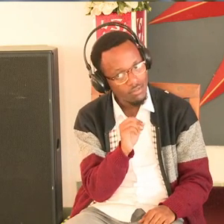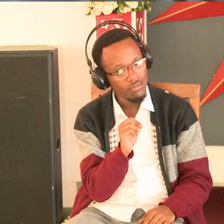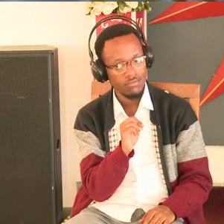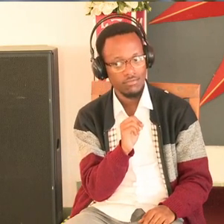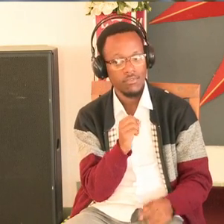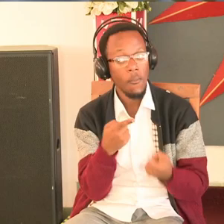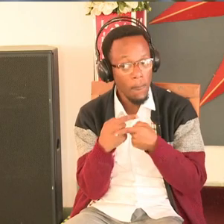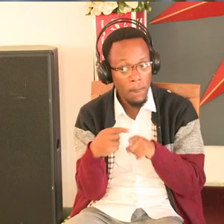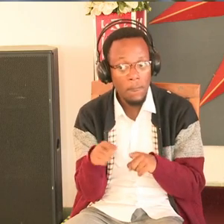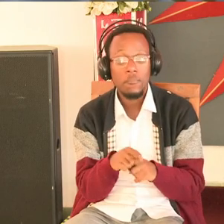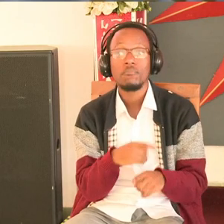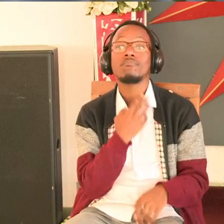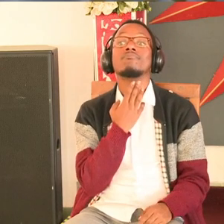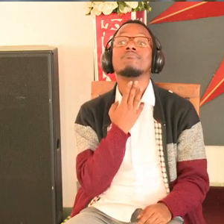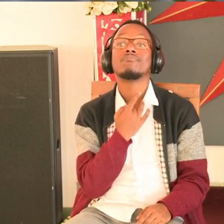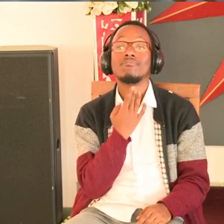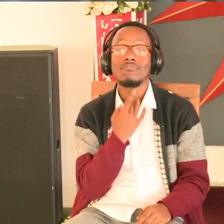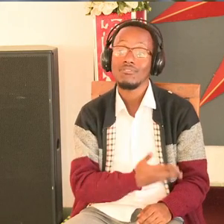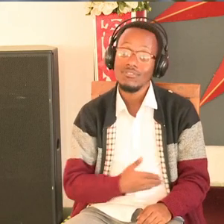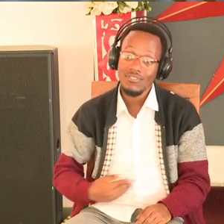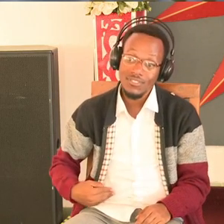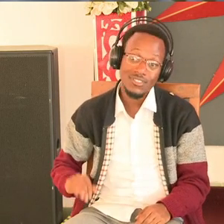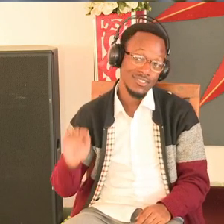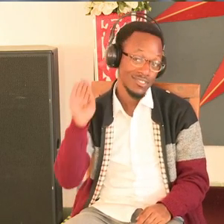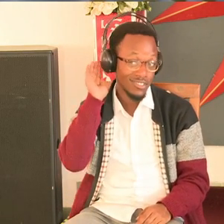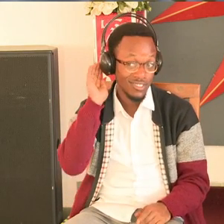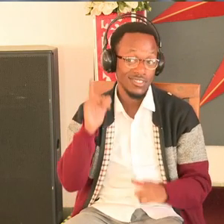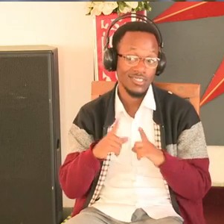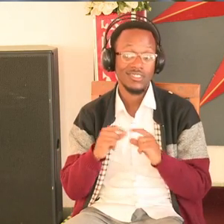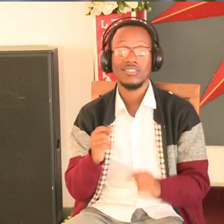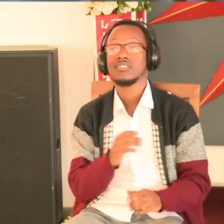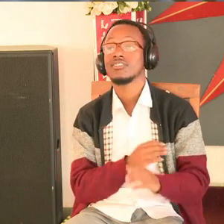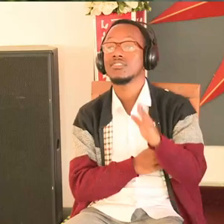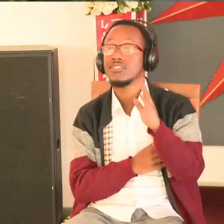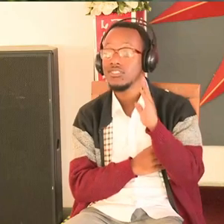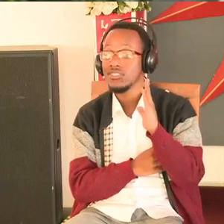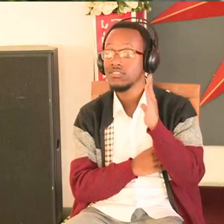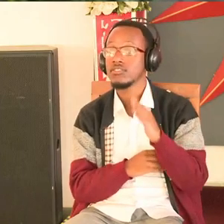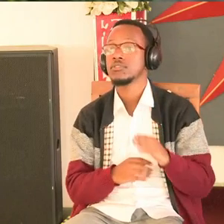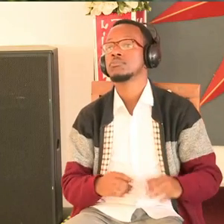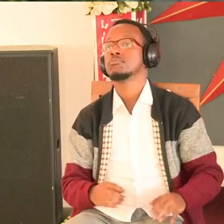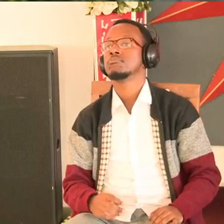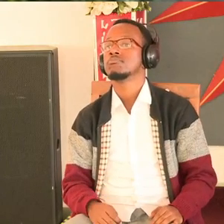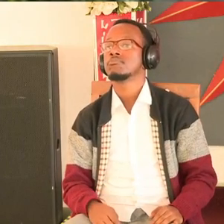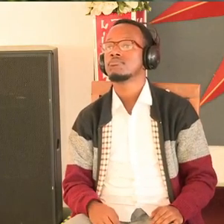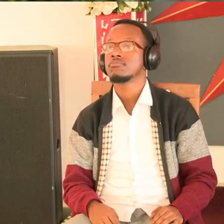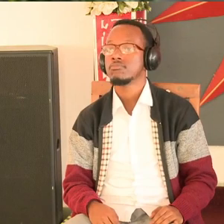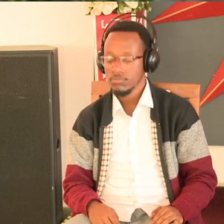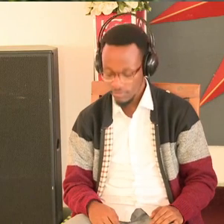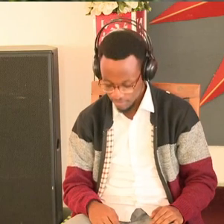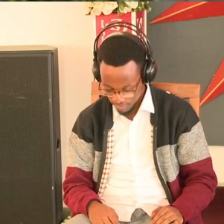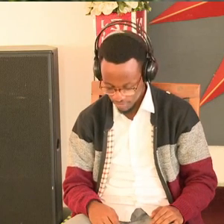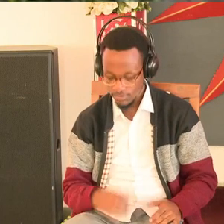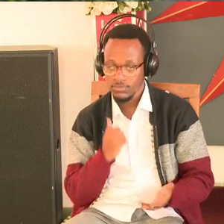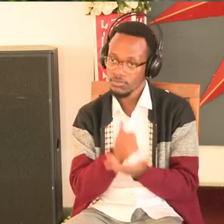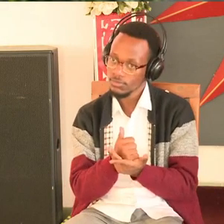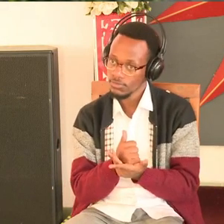cyangwa inyota yo gushaka amazi ahubwo izaba ari iyo kumva amagambo y'Uwiteka. Amen.